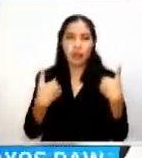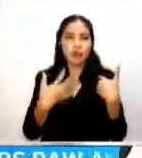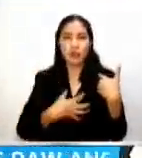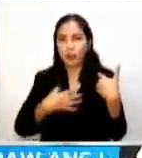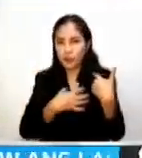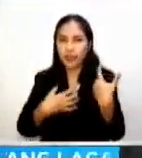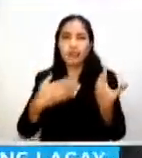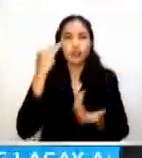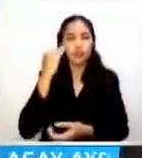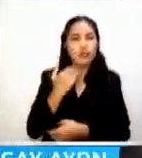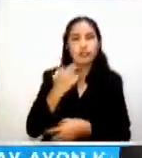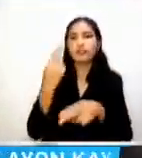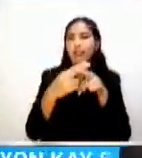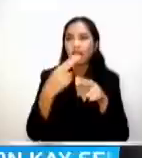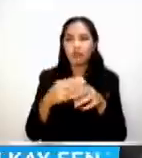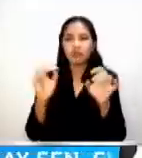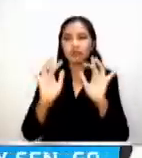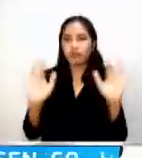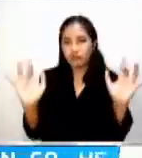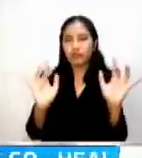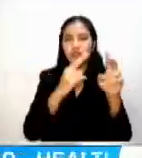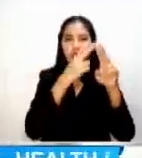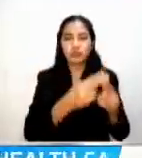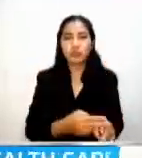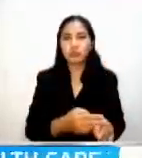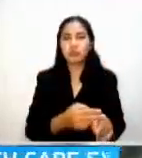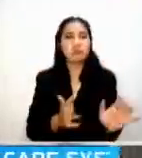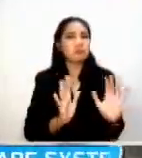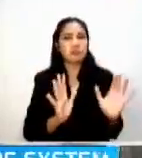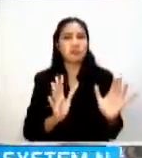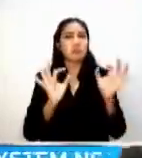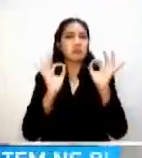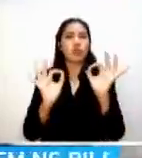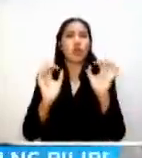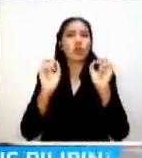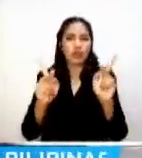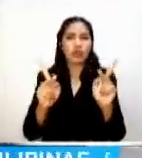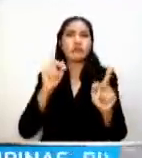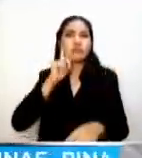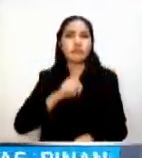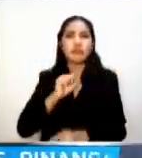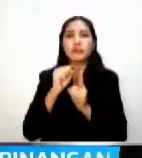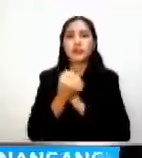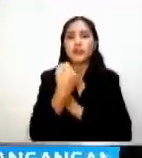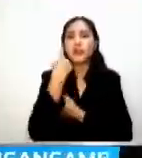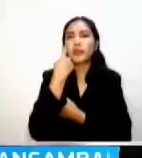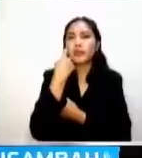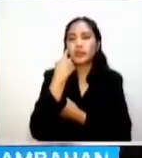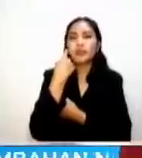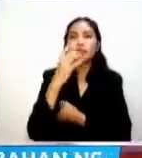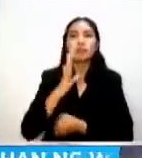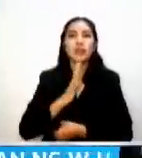listahan? Maayos, Tony. Maayos yung sitwasyon kanina pamimigay ng ayuda kasi sinasabi ng